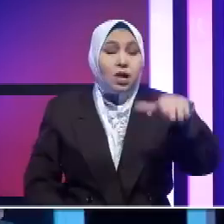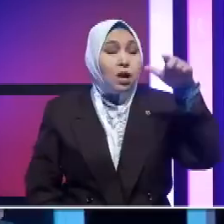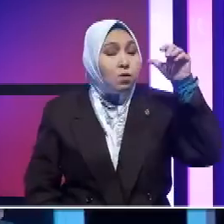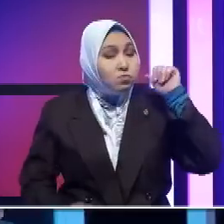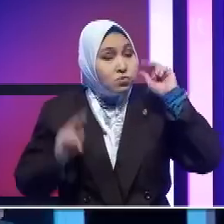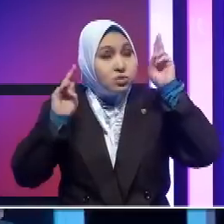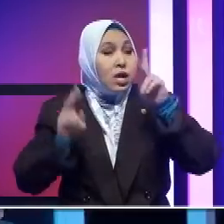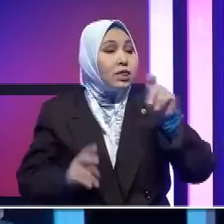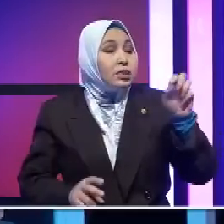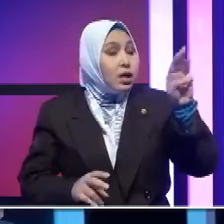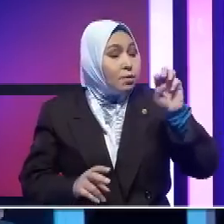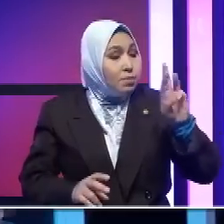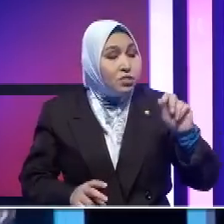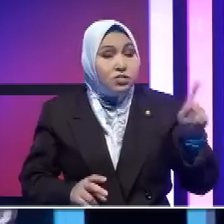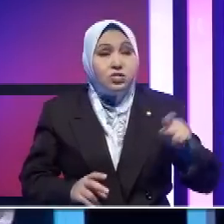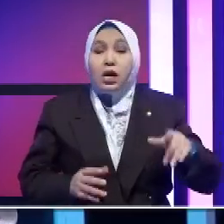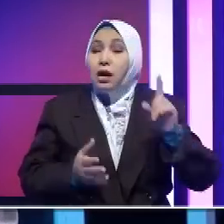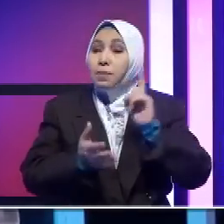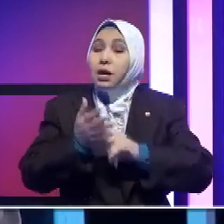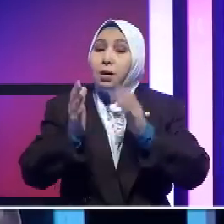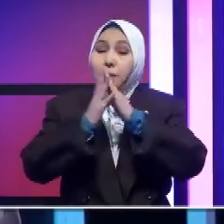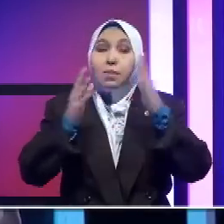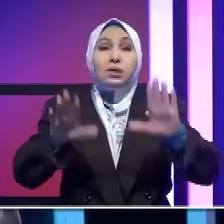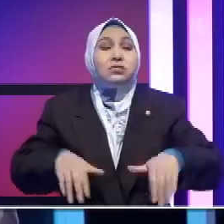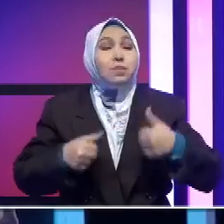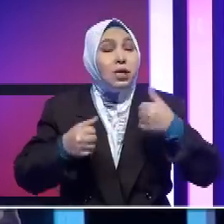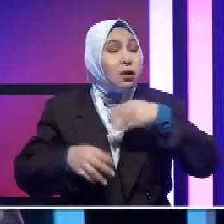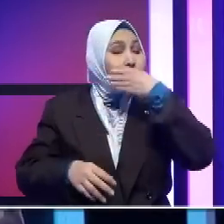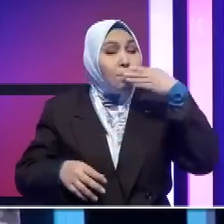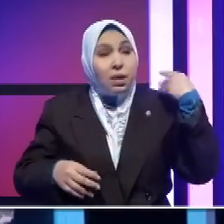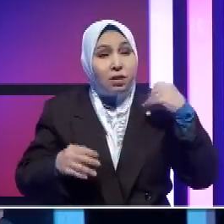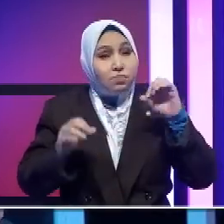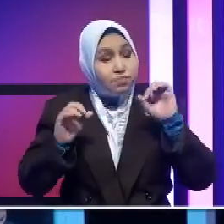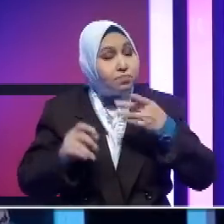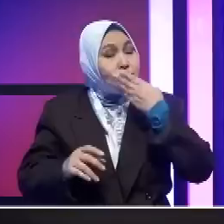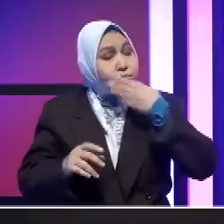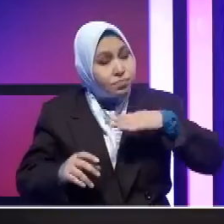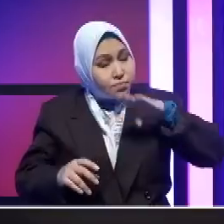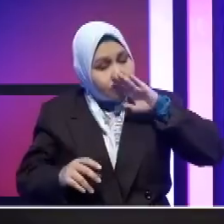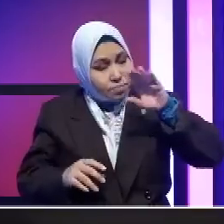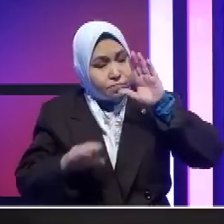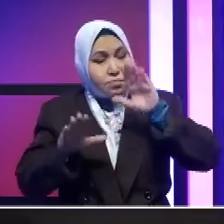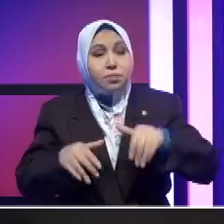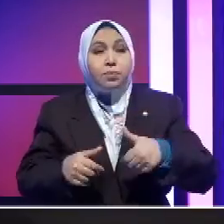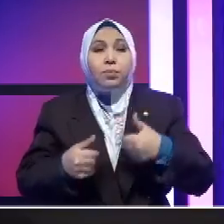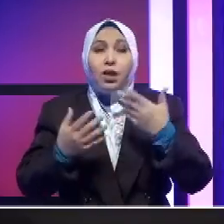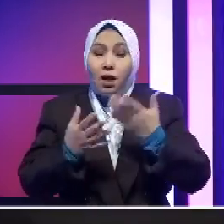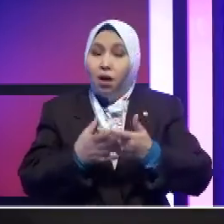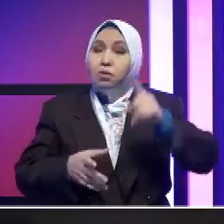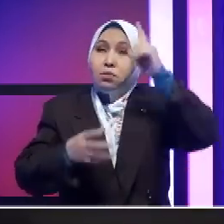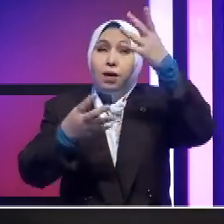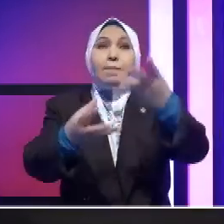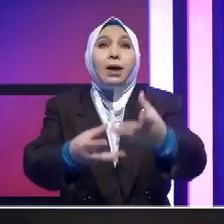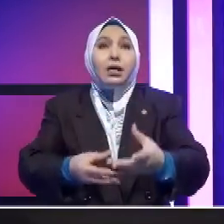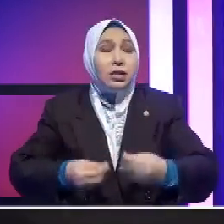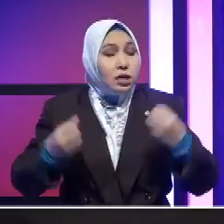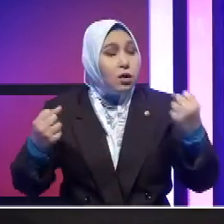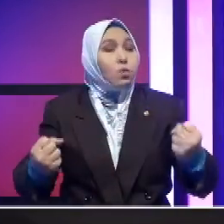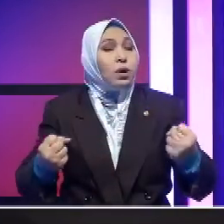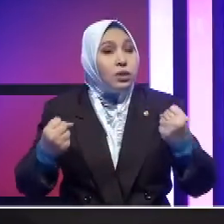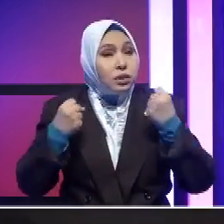Ustaz? Alhamdulillah, Safah. Macam mana Ramadan? Alhamdulillah, Ustaz, ya. Kita doakan ya Allah terus beri kekuatan ya, ya. Semalam kita Amin.